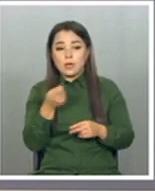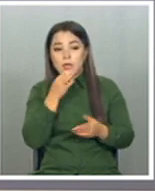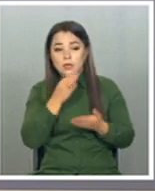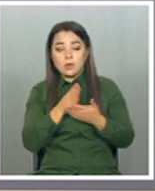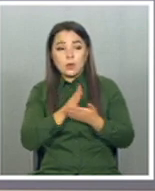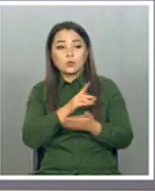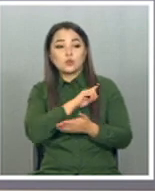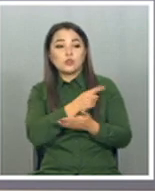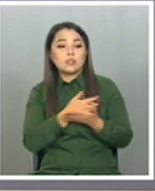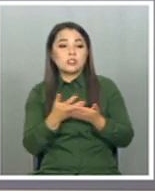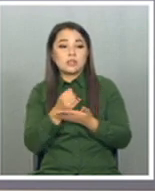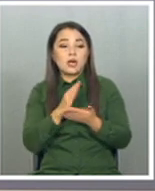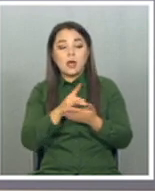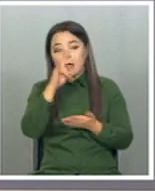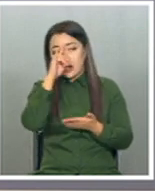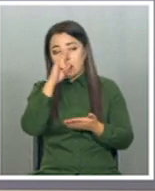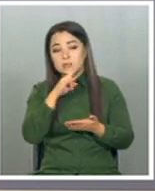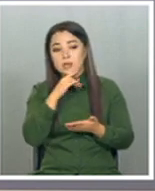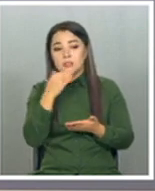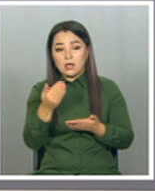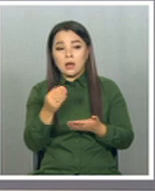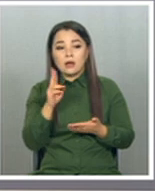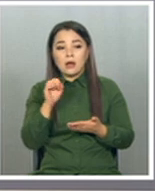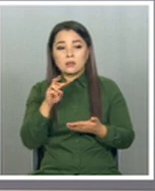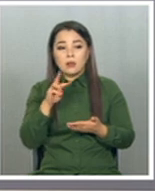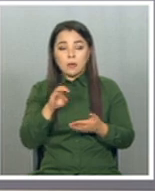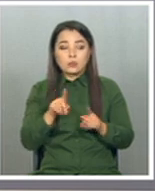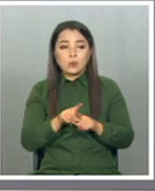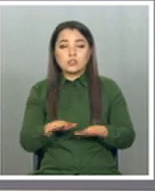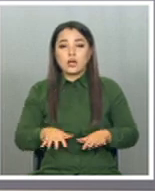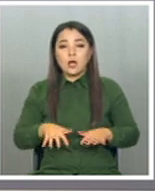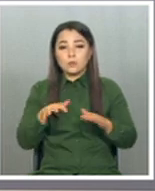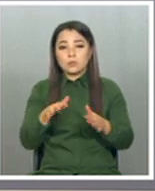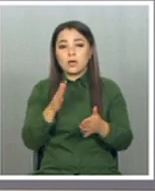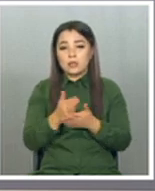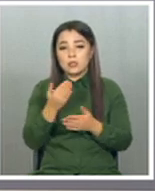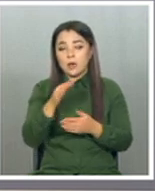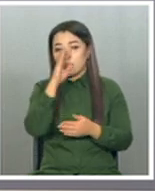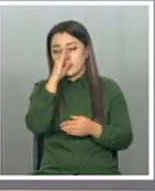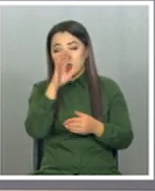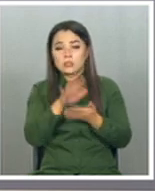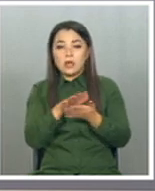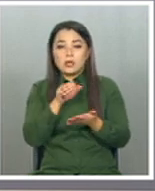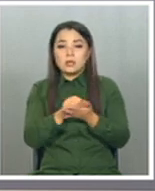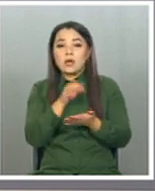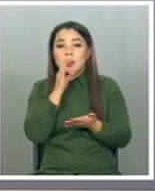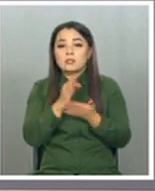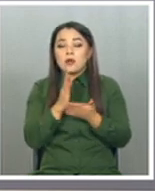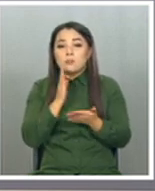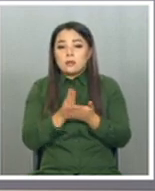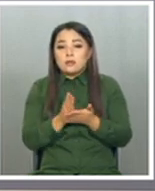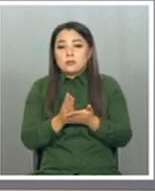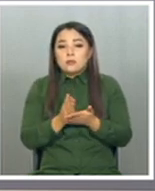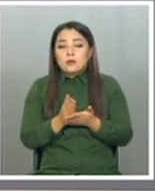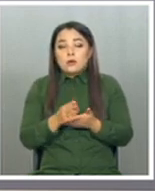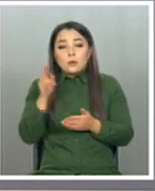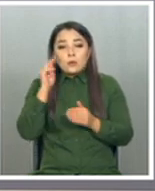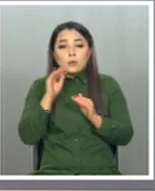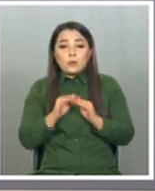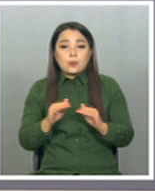жинаған қазақтар қалмақтарға қарсы шабуыл жасап, дұшпан әскерін талқандайды.